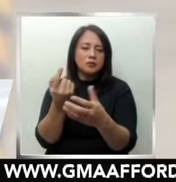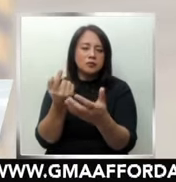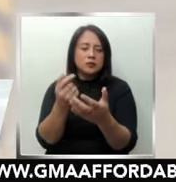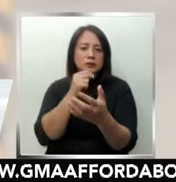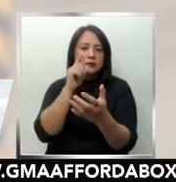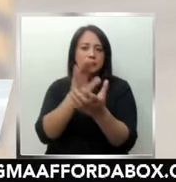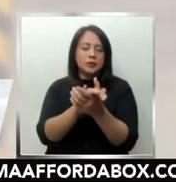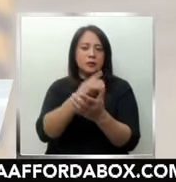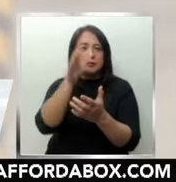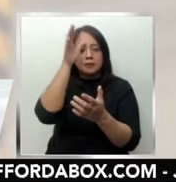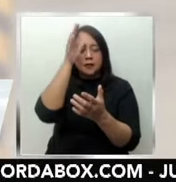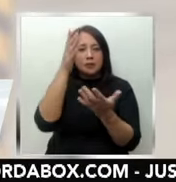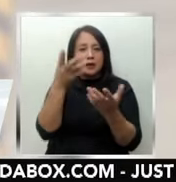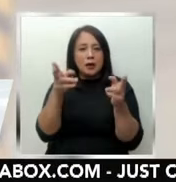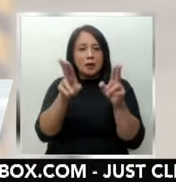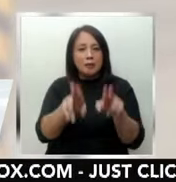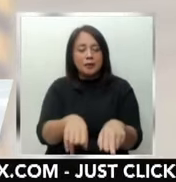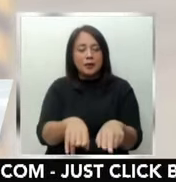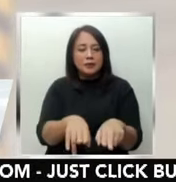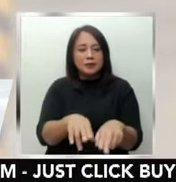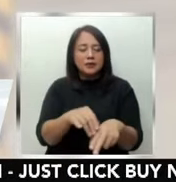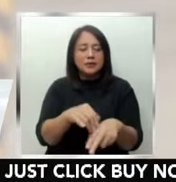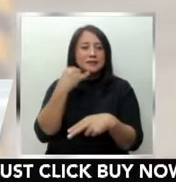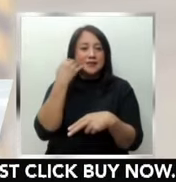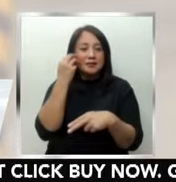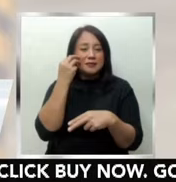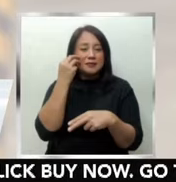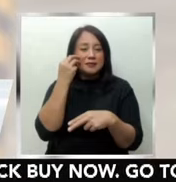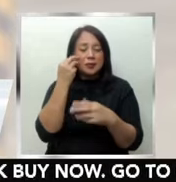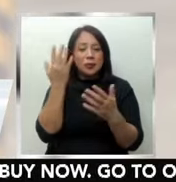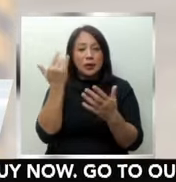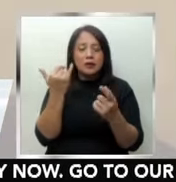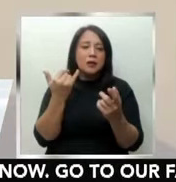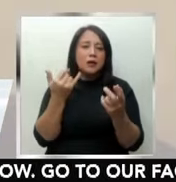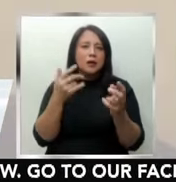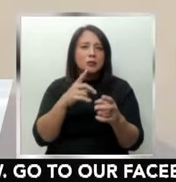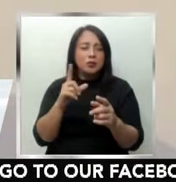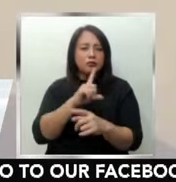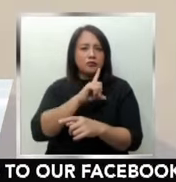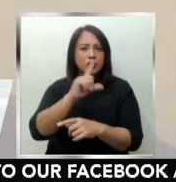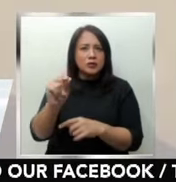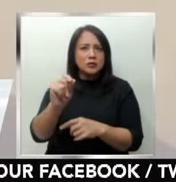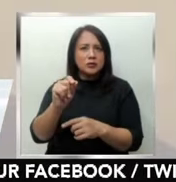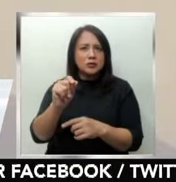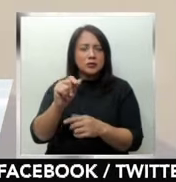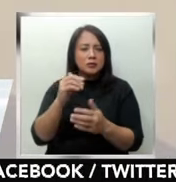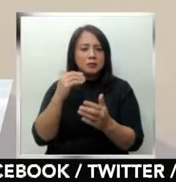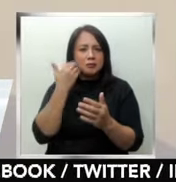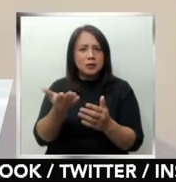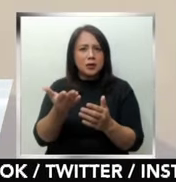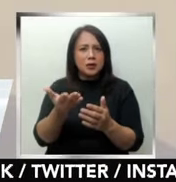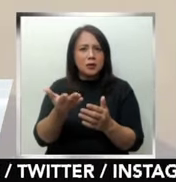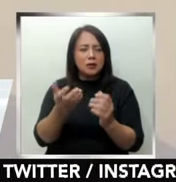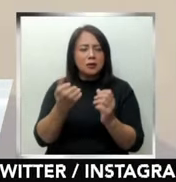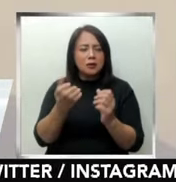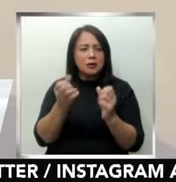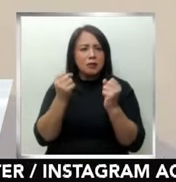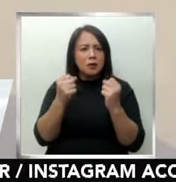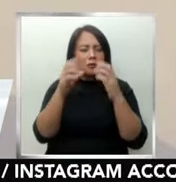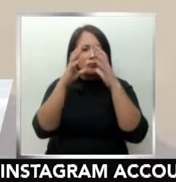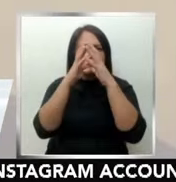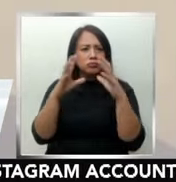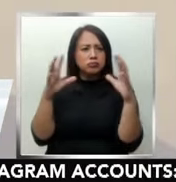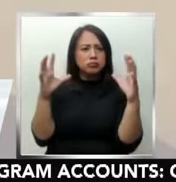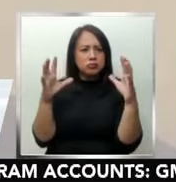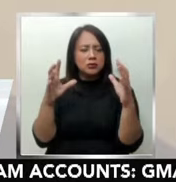sinapit ni John Matthew Napakasakit daw na sa isang iglap namatay ang anak na puno pa man din ng pangarap third year na sa